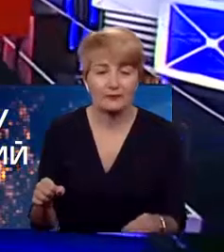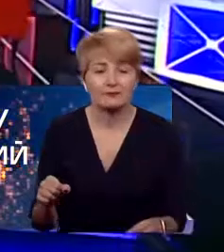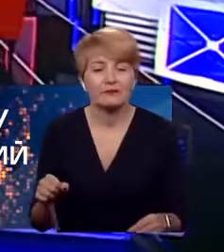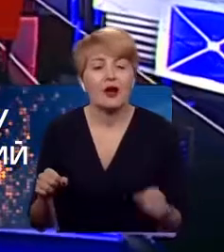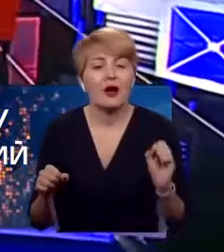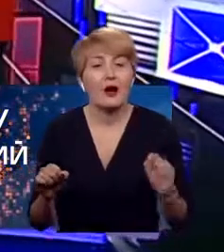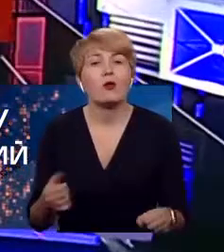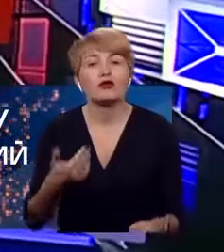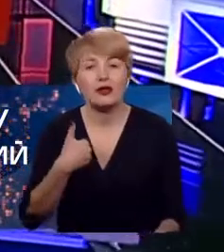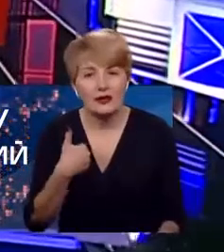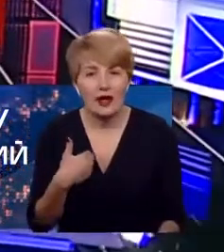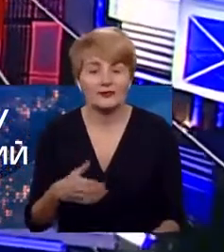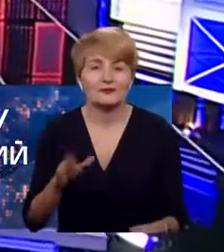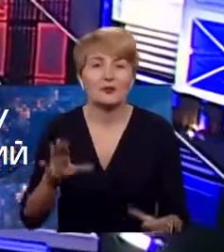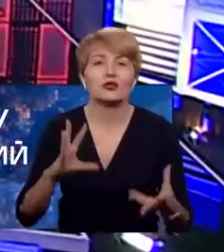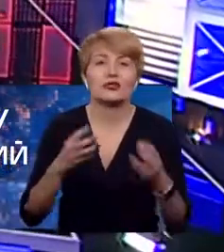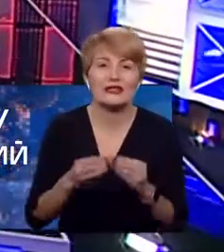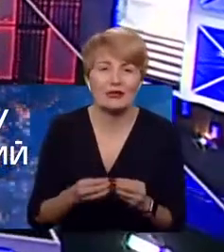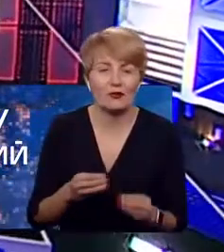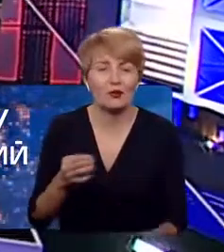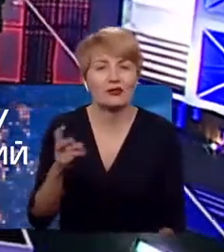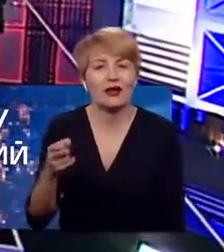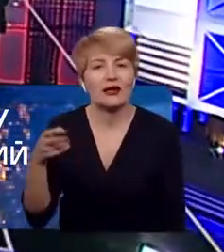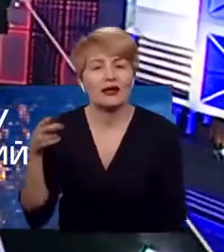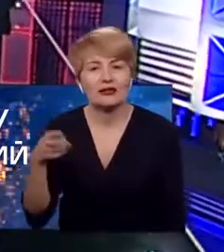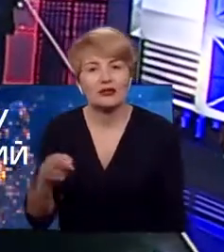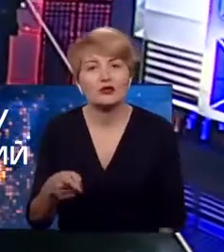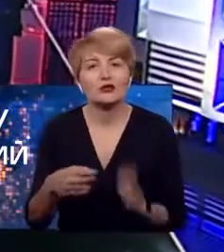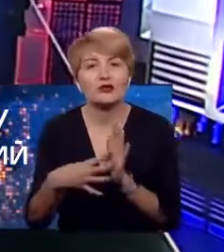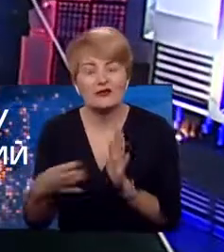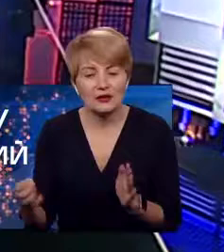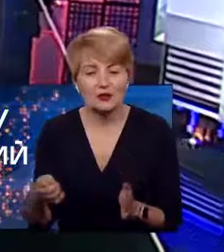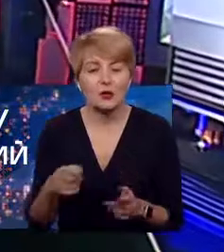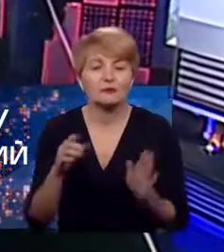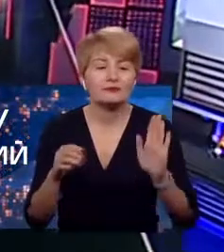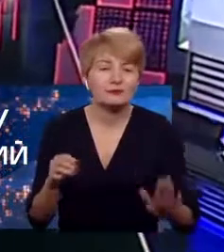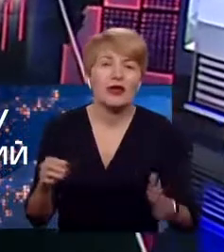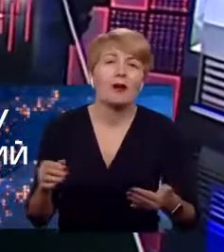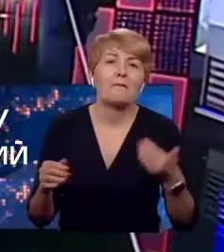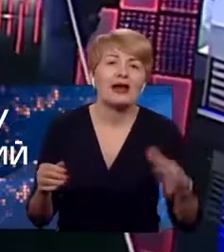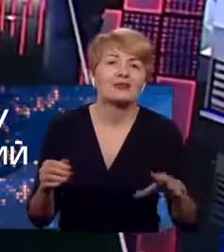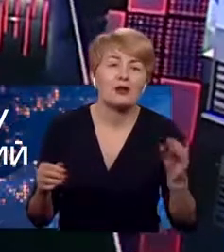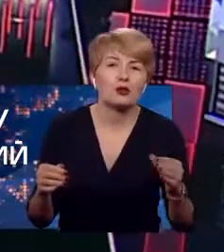БПП. Ми вийшли на цифру 1900. Він обманює вдвічі.